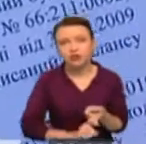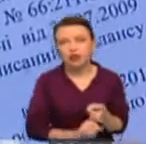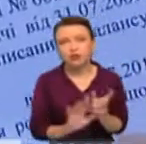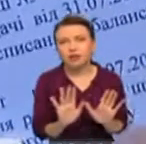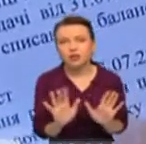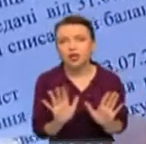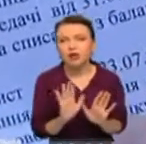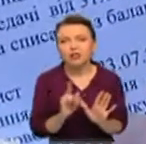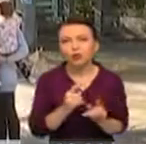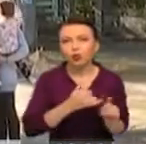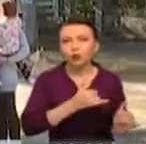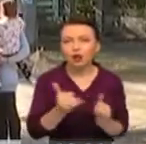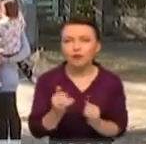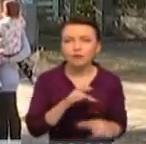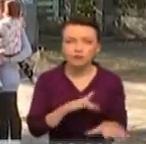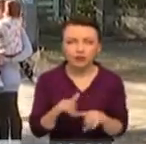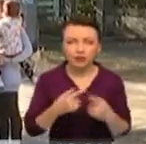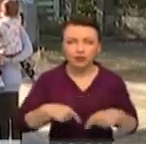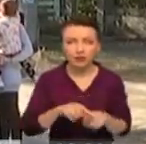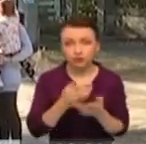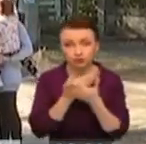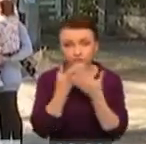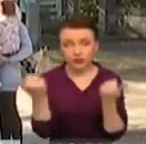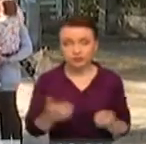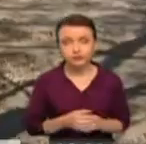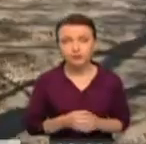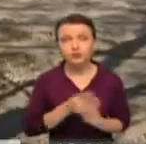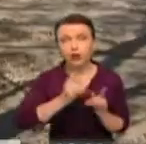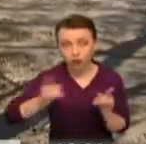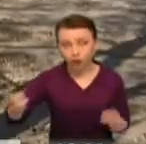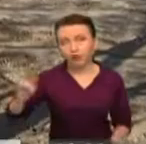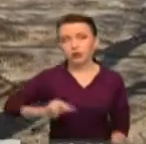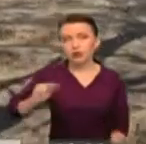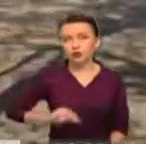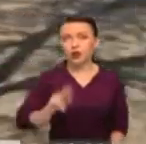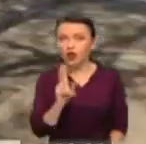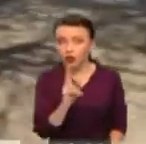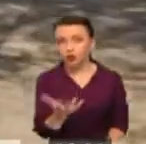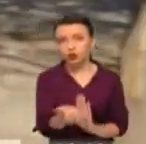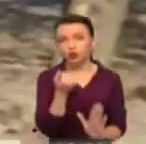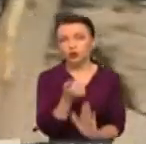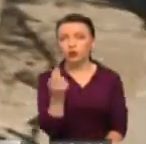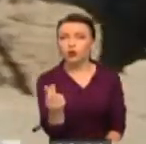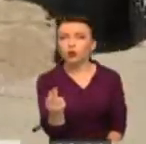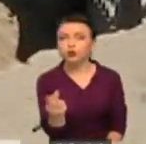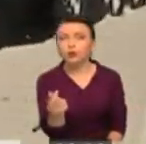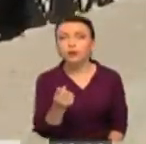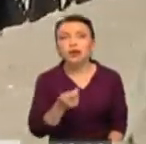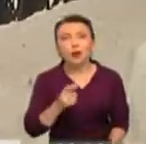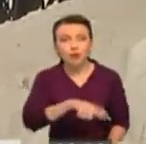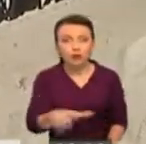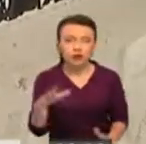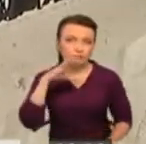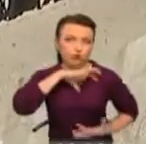підприємством та не здійснює свою господарську діяльність. Але парковка працює, і хтось отримує за неї гроші. Мешканців обурює,